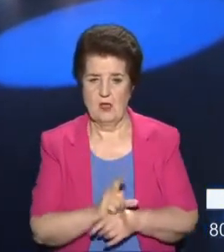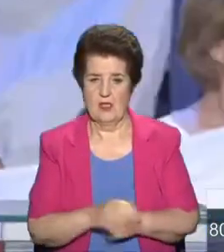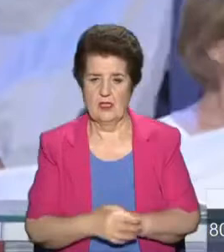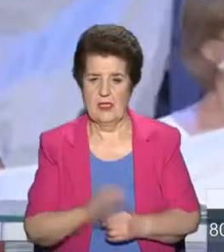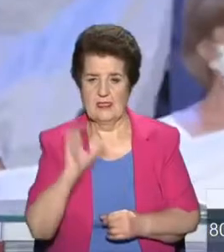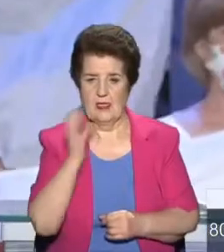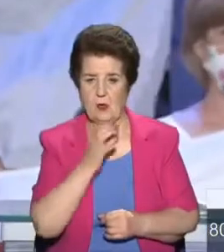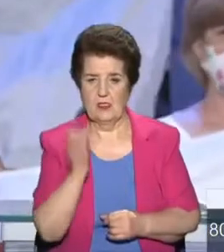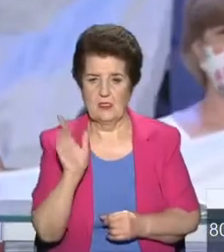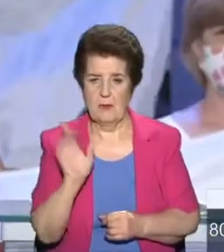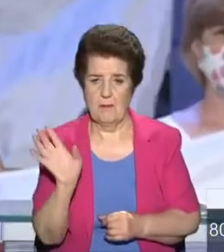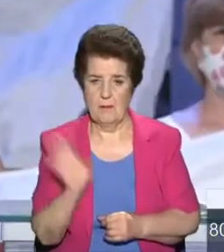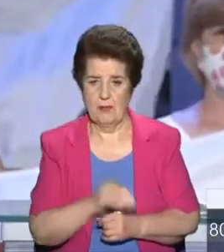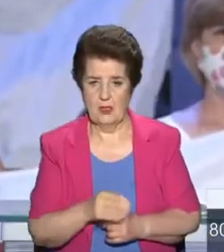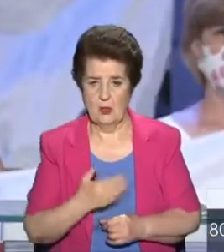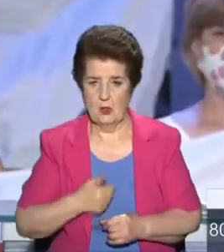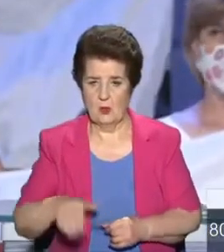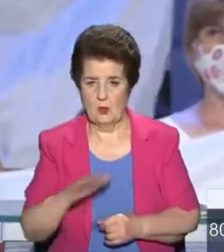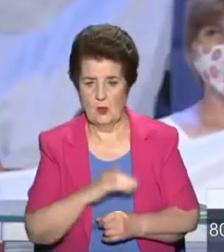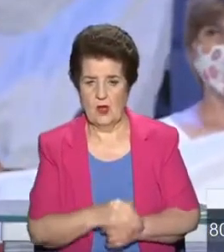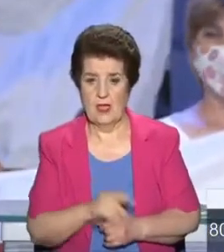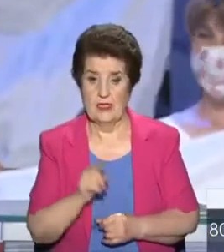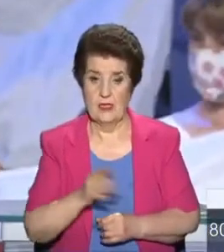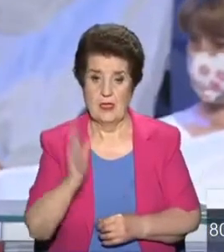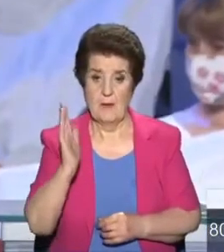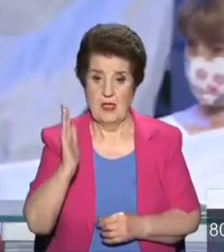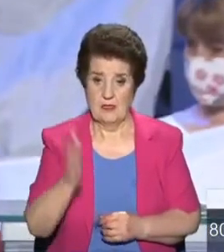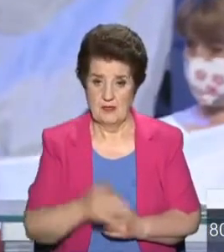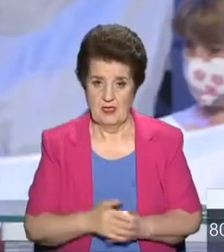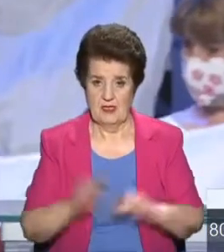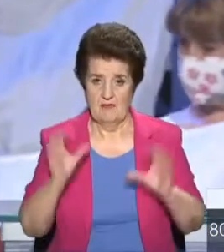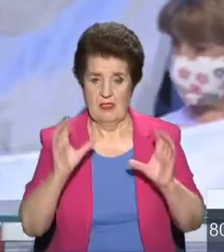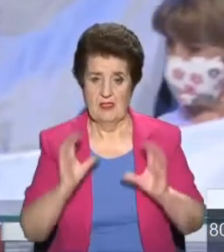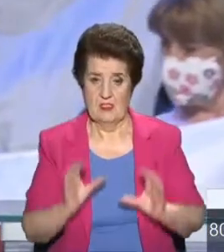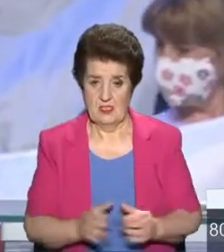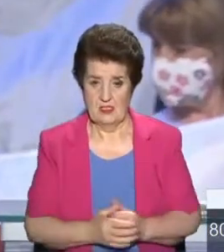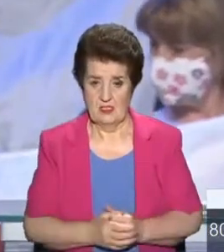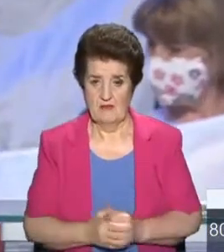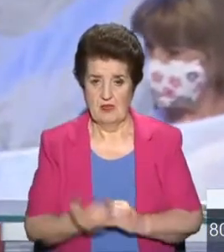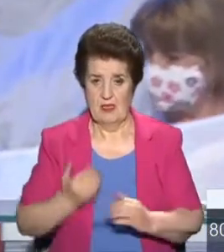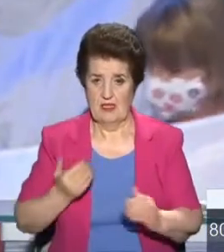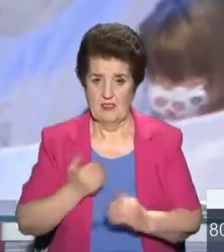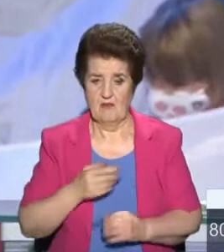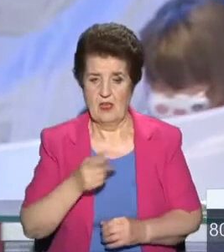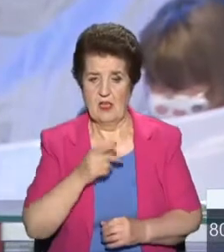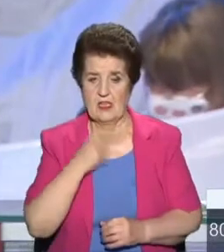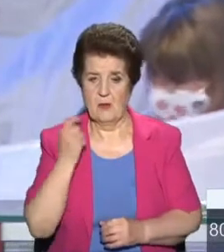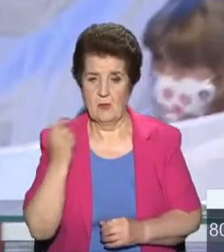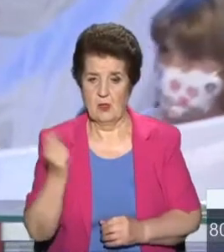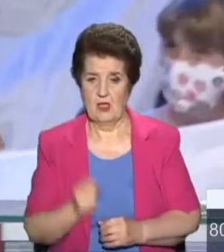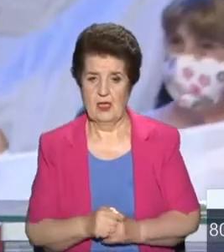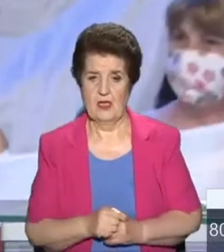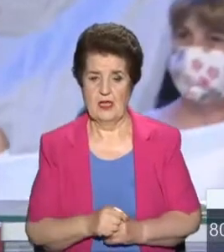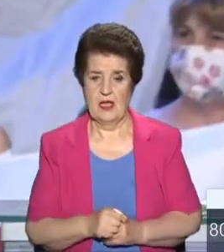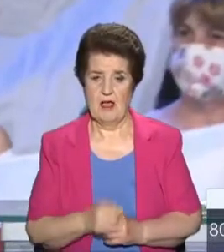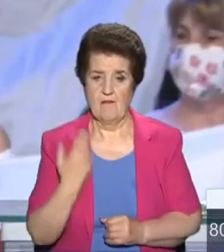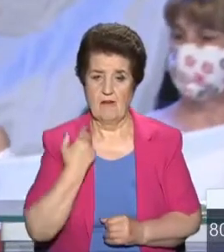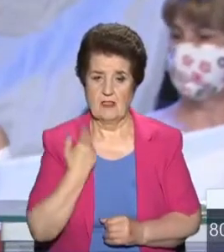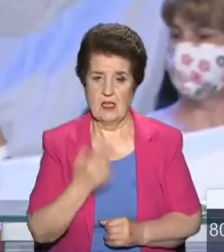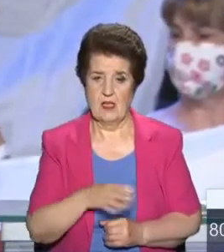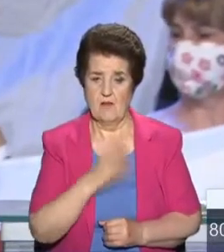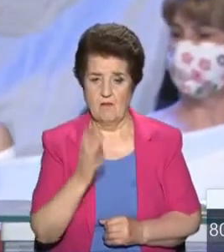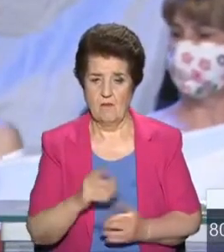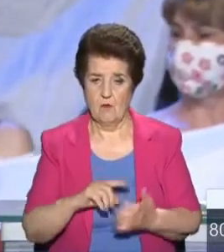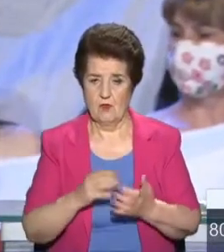serioasă pentru noi toți din perspectiva legislativă în afară de politică bugetar fiscală vom